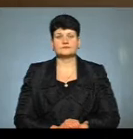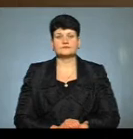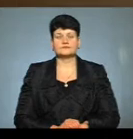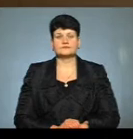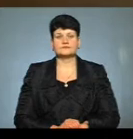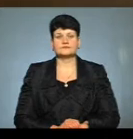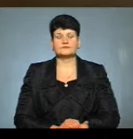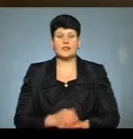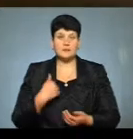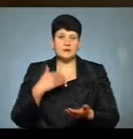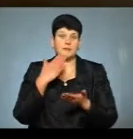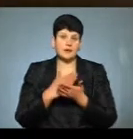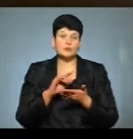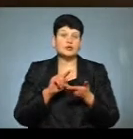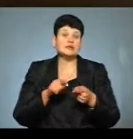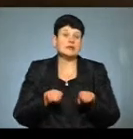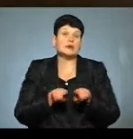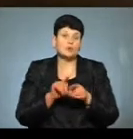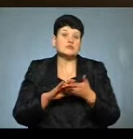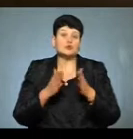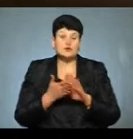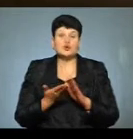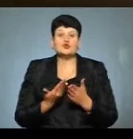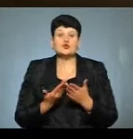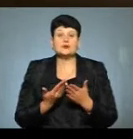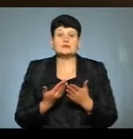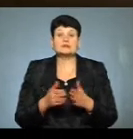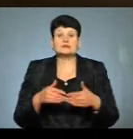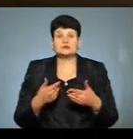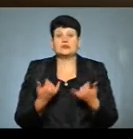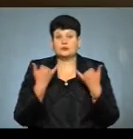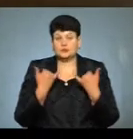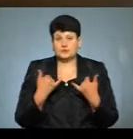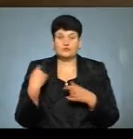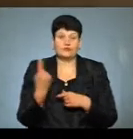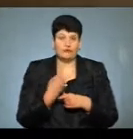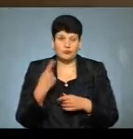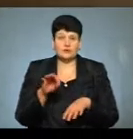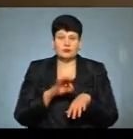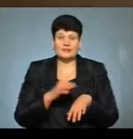Ми маємо таку ситуацію, що станом на сьогодні в області хворіє